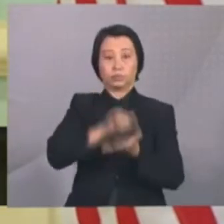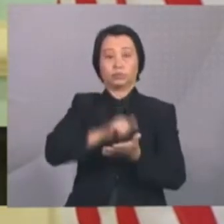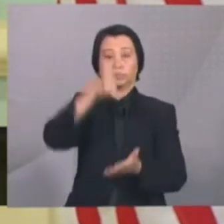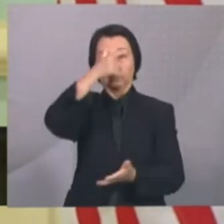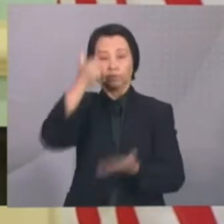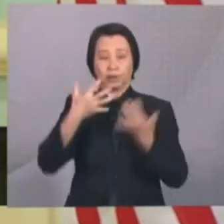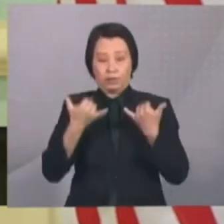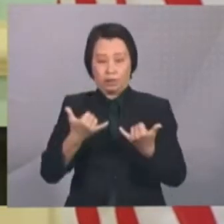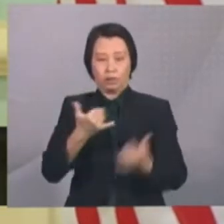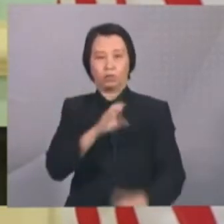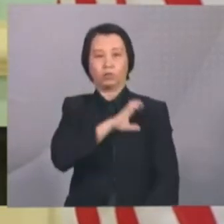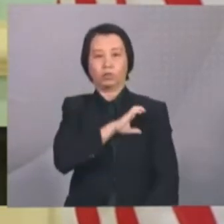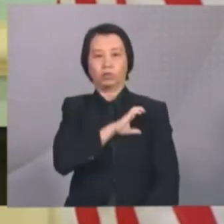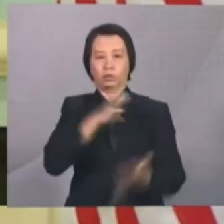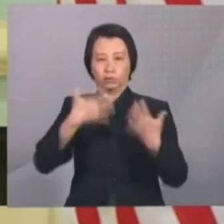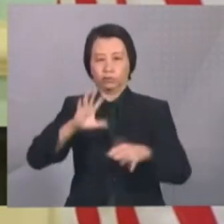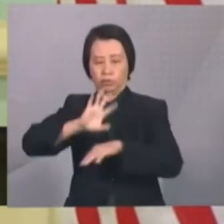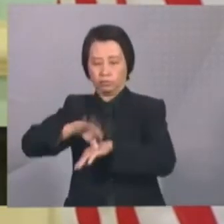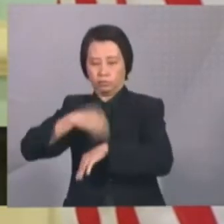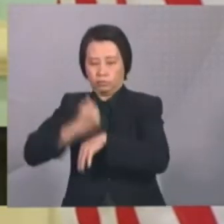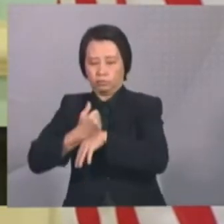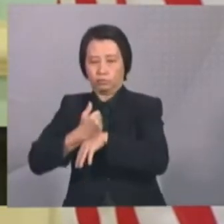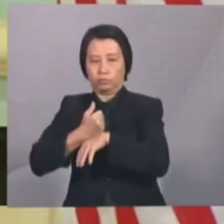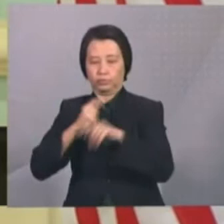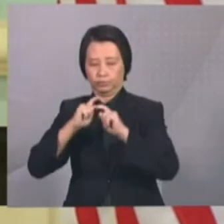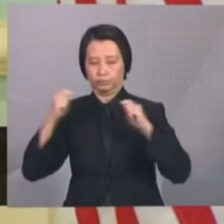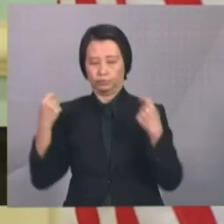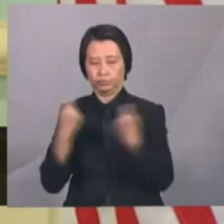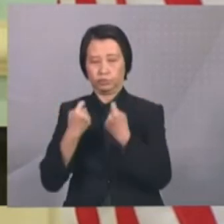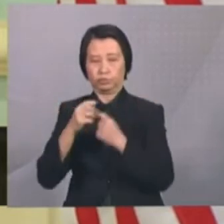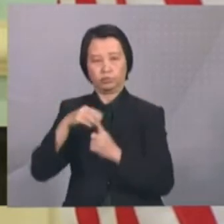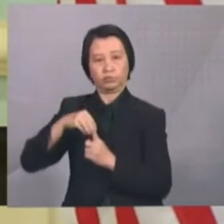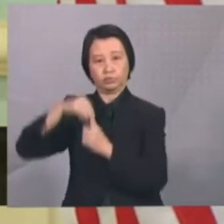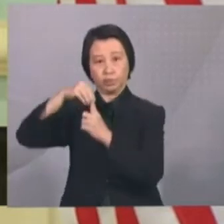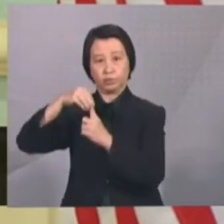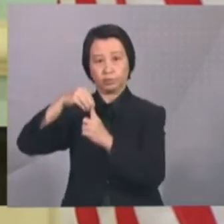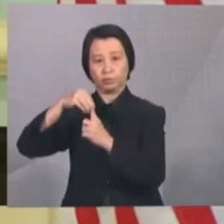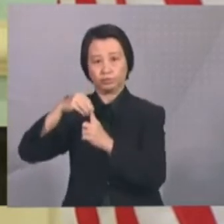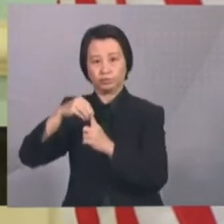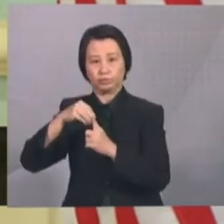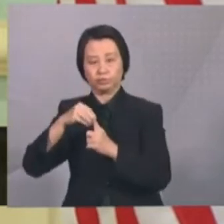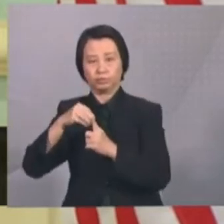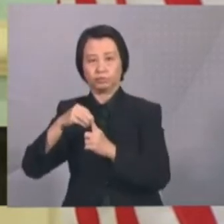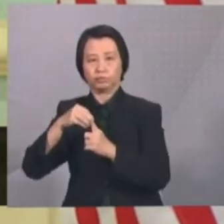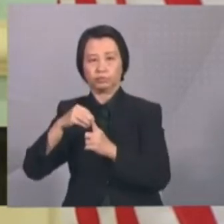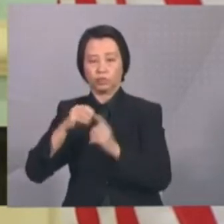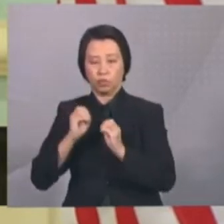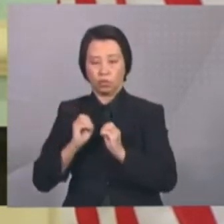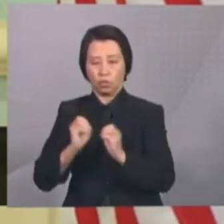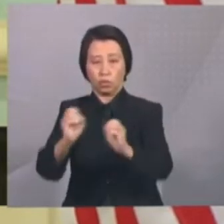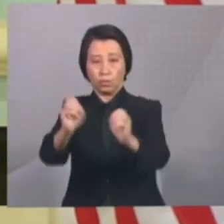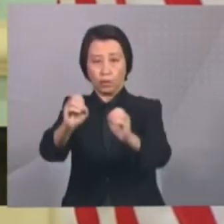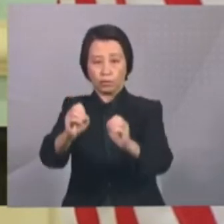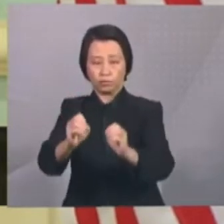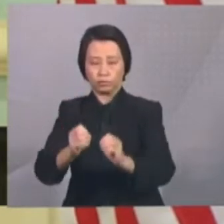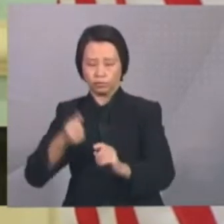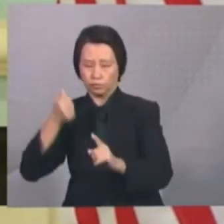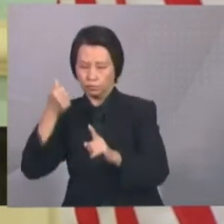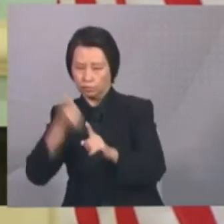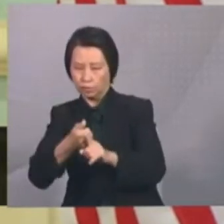telah menubuhkan special task Force operasi pematuhan bagi